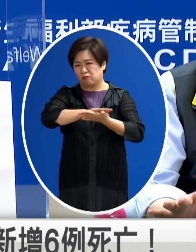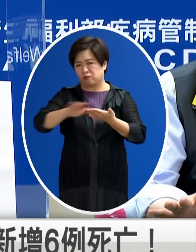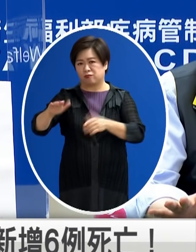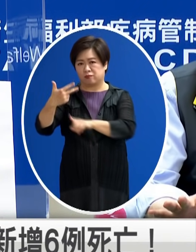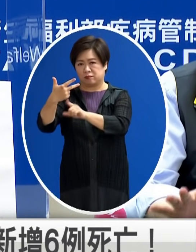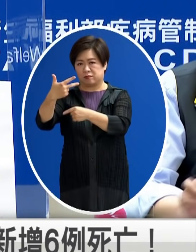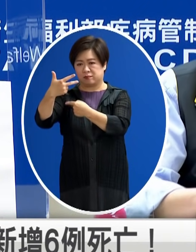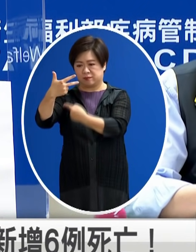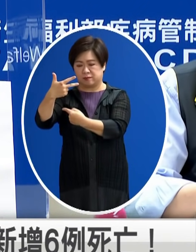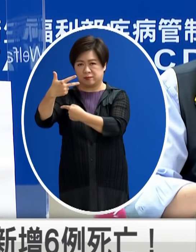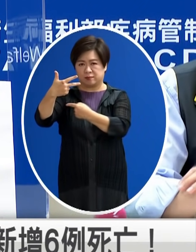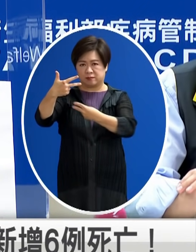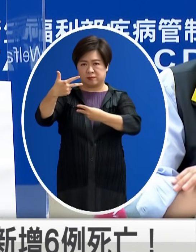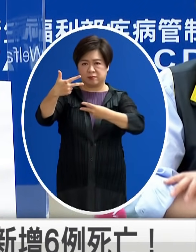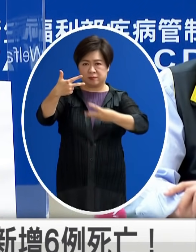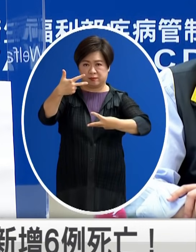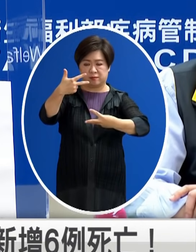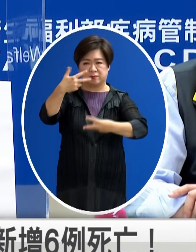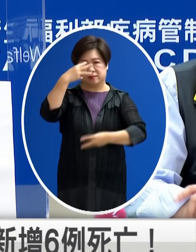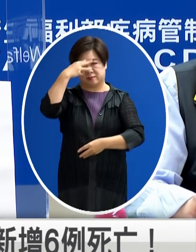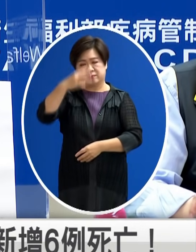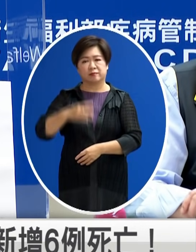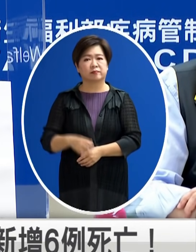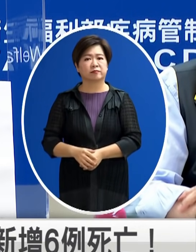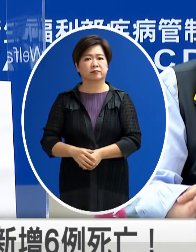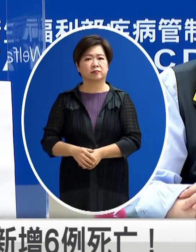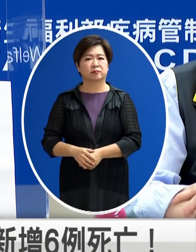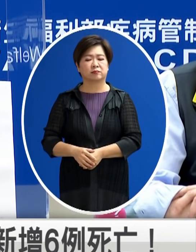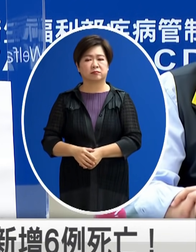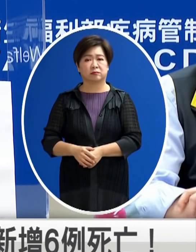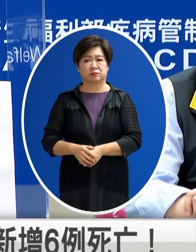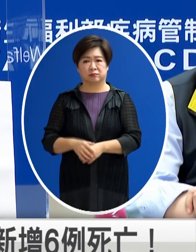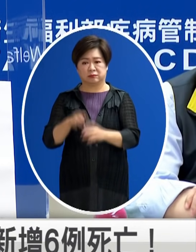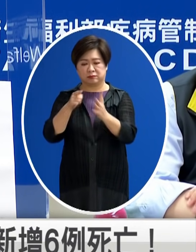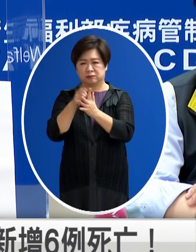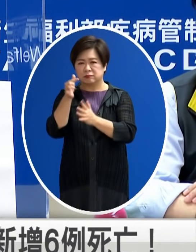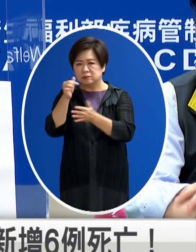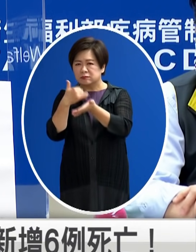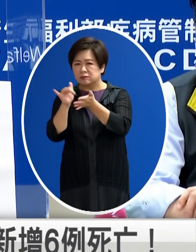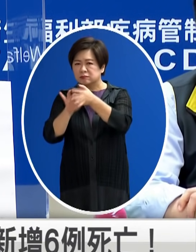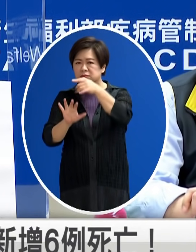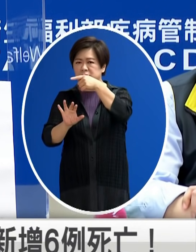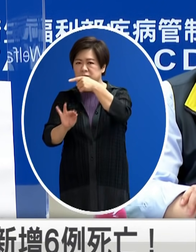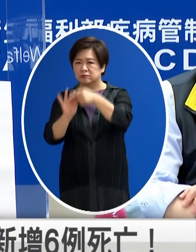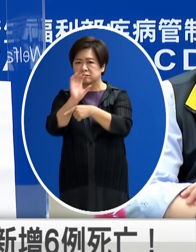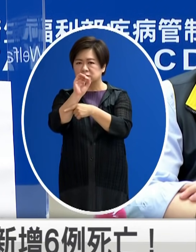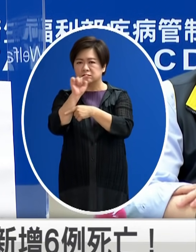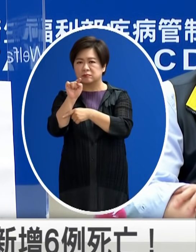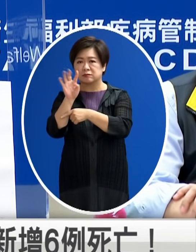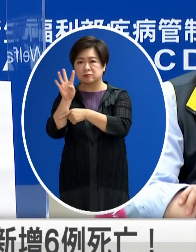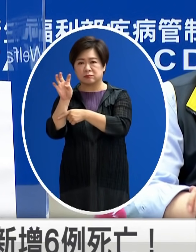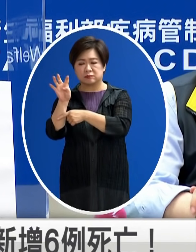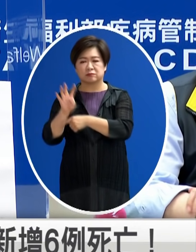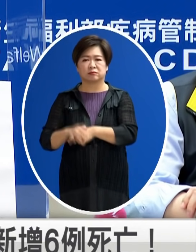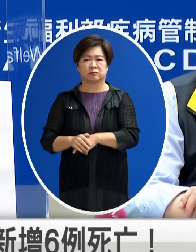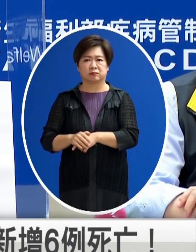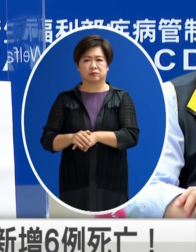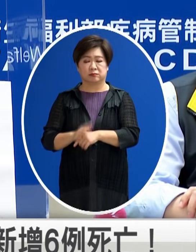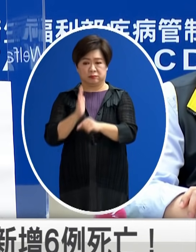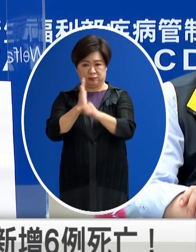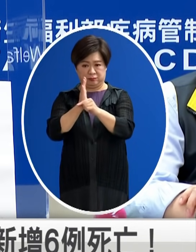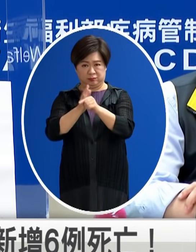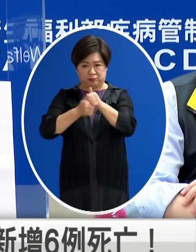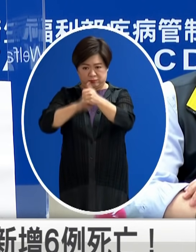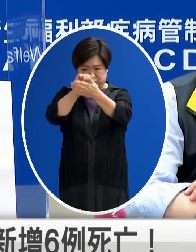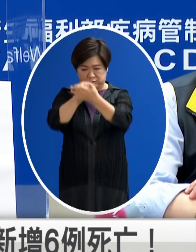7月1号到7月3号那时候，相对的哈阳性率哈有0.44%，哦，那中间